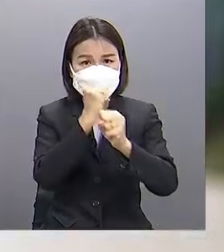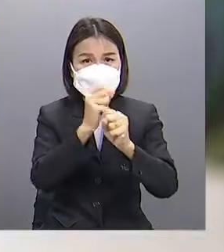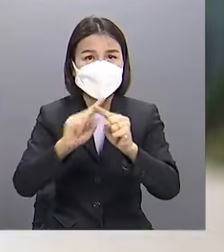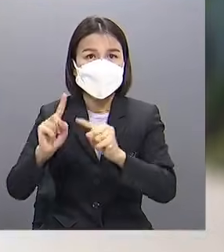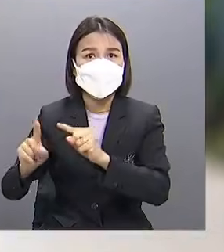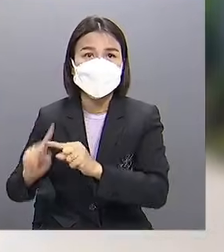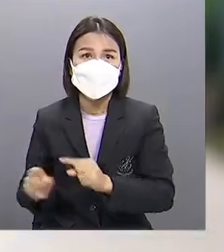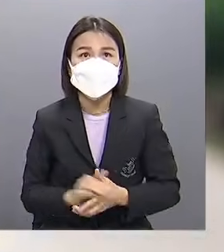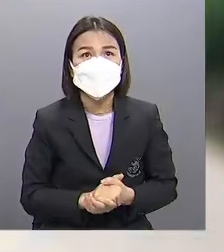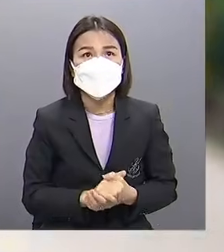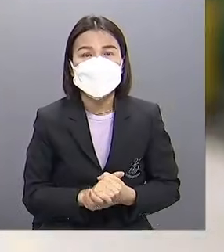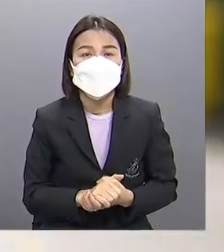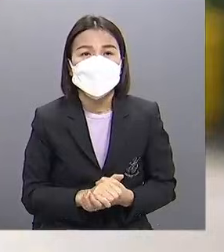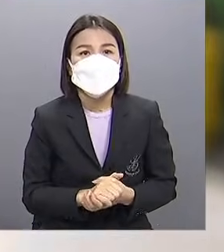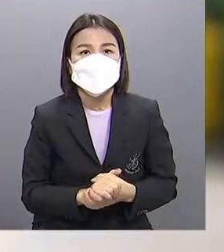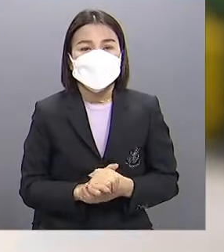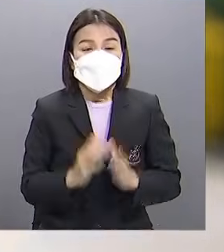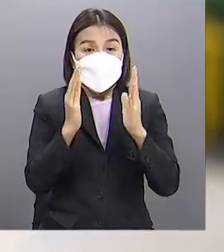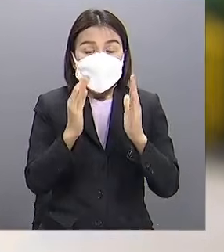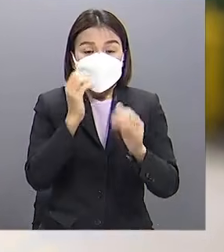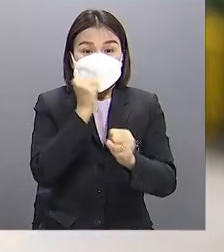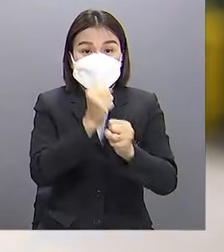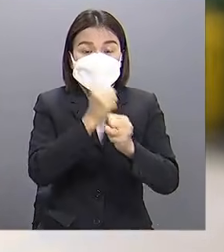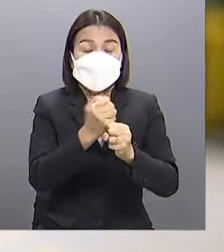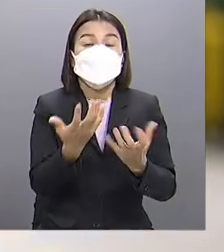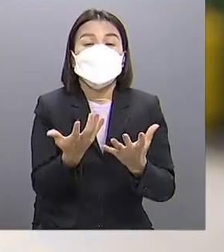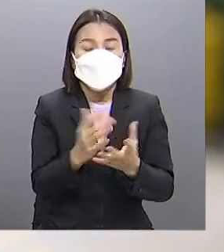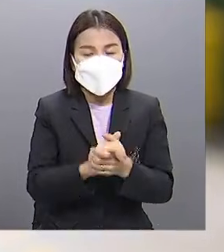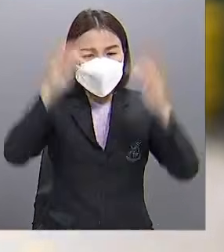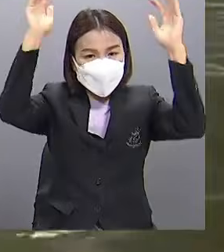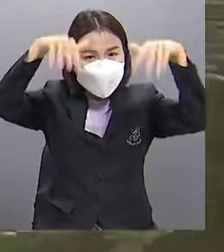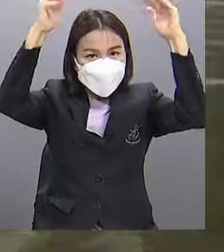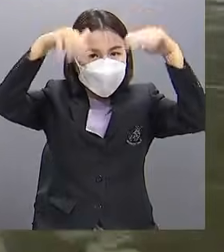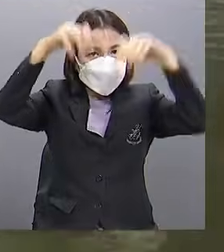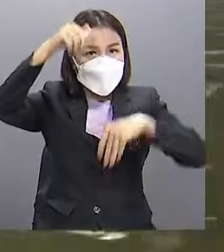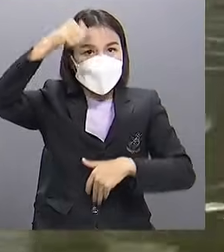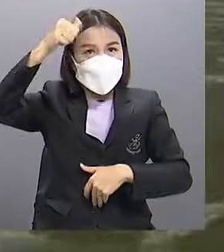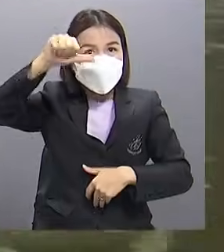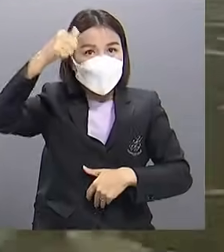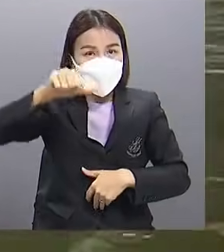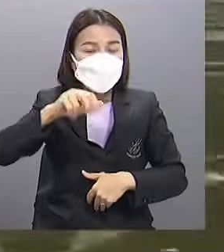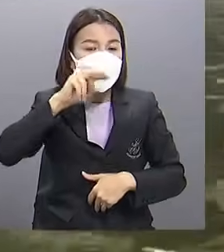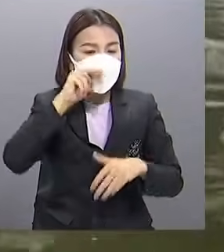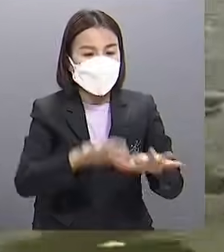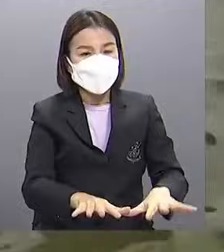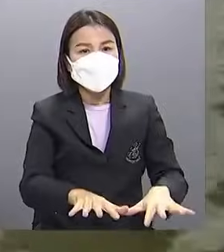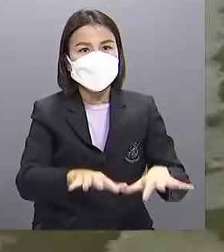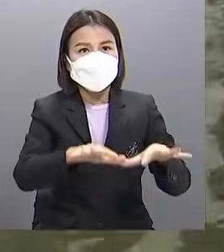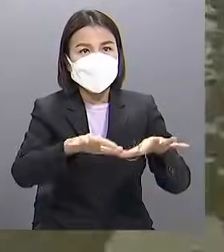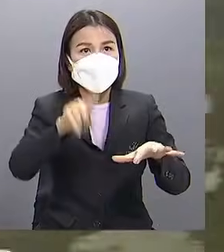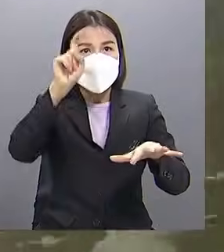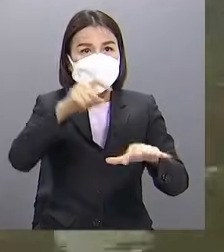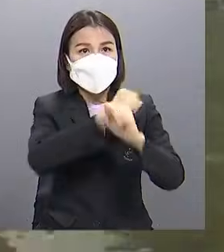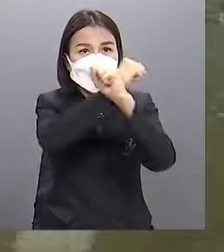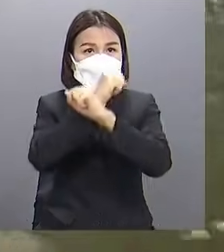่ถ้าเกิดว่าฝนตกหนักๆสะสมกันหลายวันคือน้ำจะล้นทันทีผมต้องเซฟตี้อย่างมากครับผม